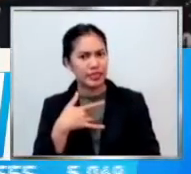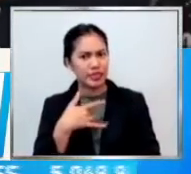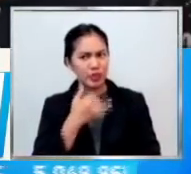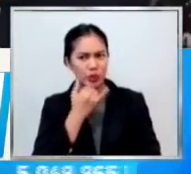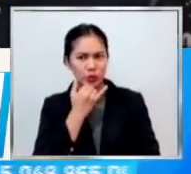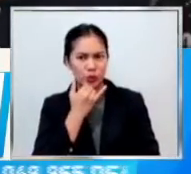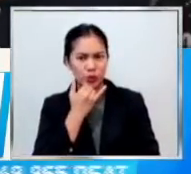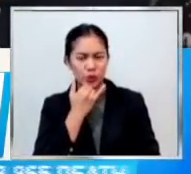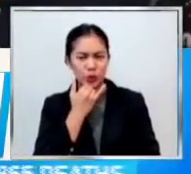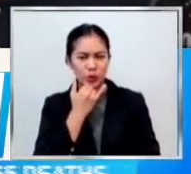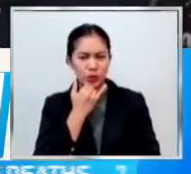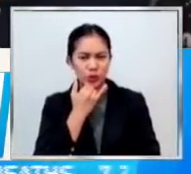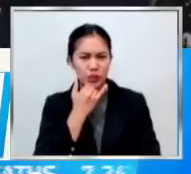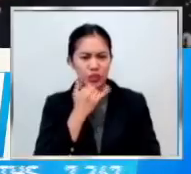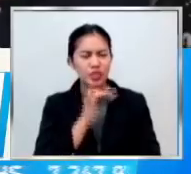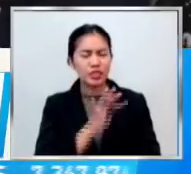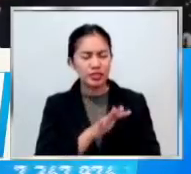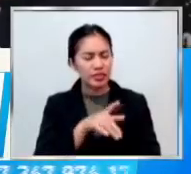right,